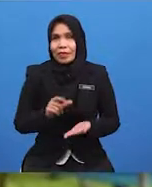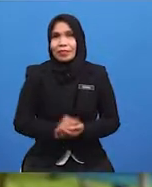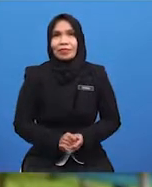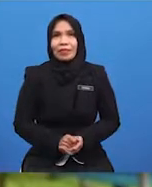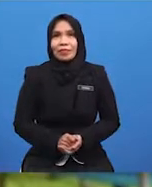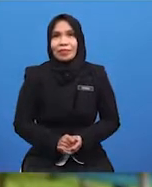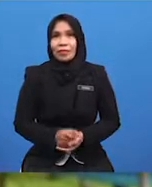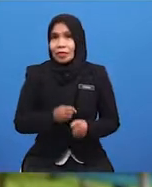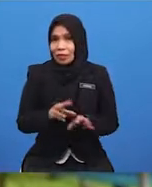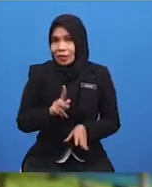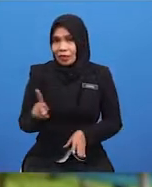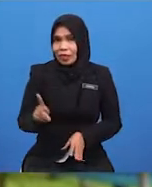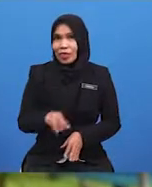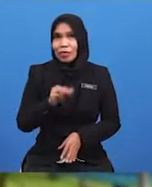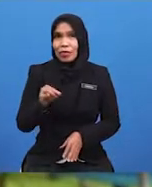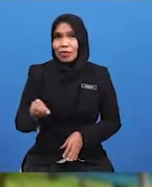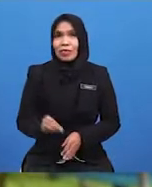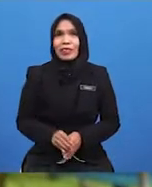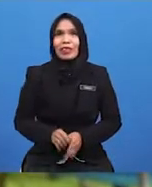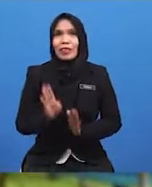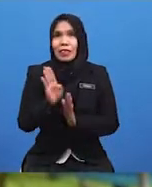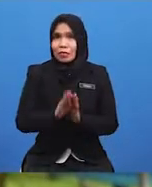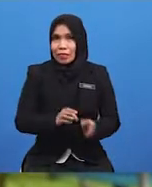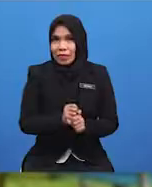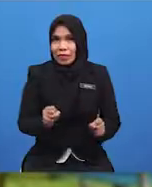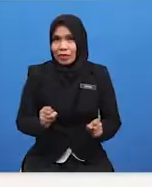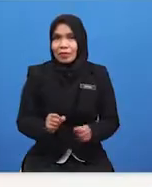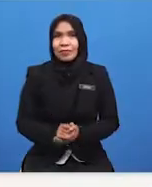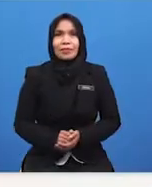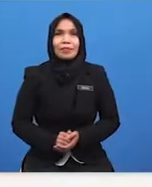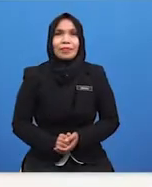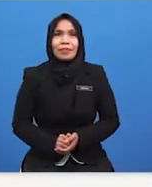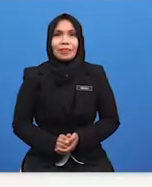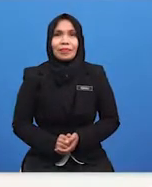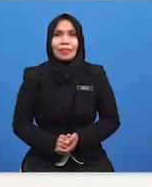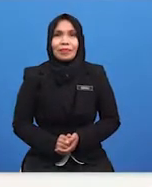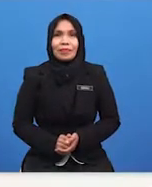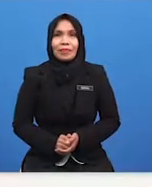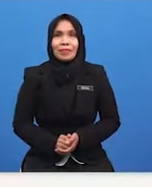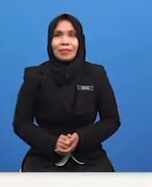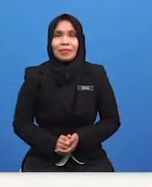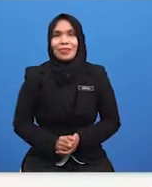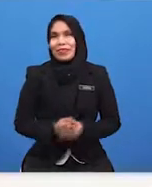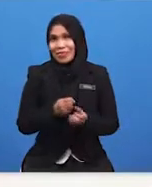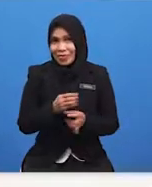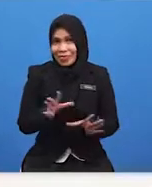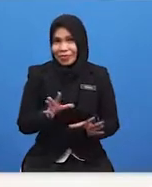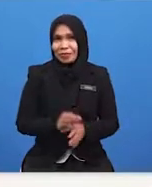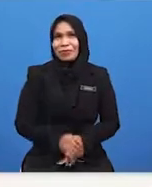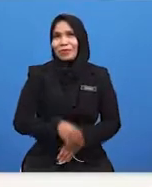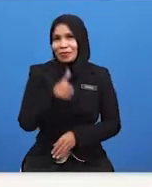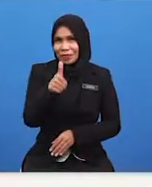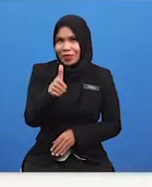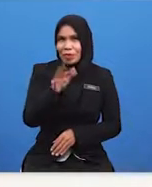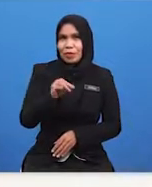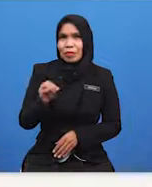Sudahkah murid-murid bersedia untuk pembelajaran hari ini Oh sudah by